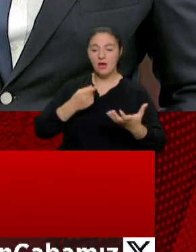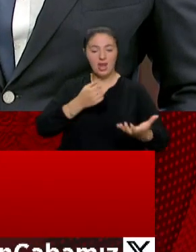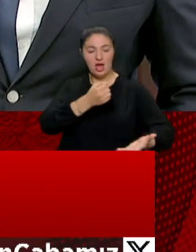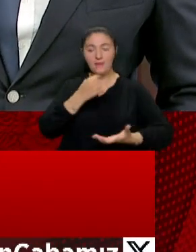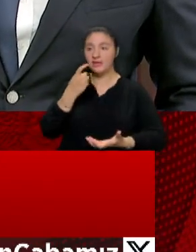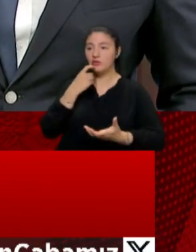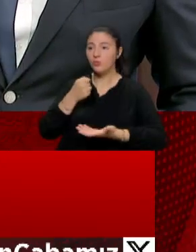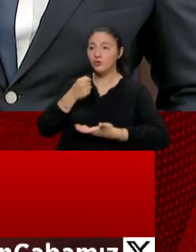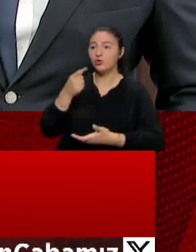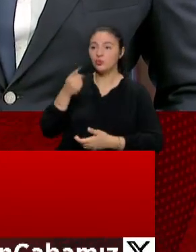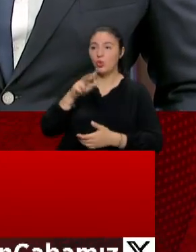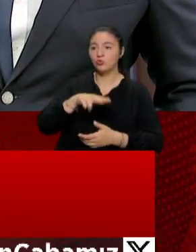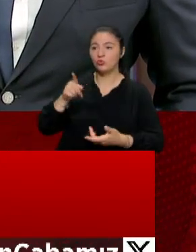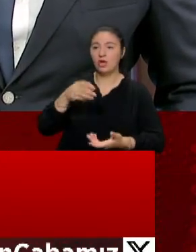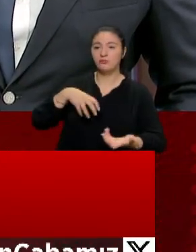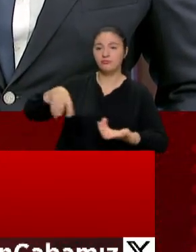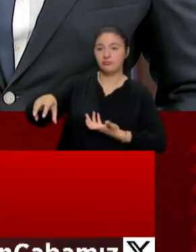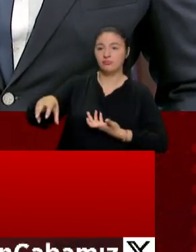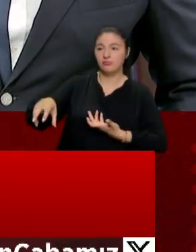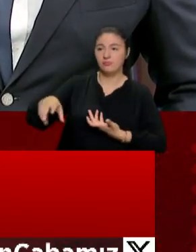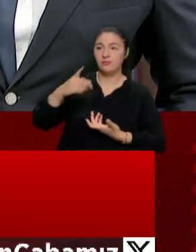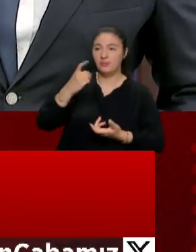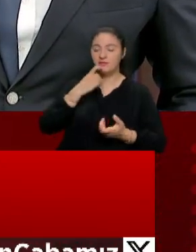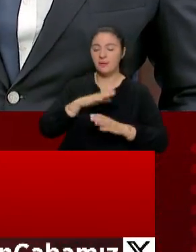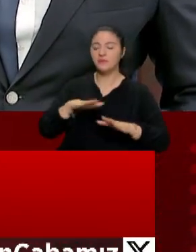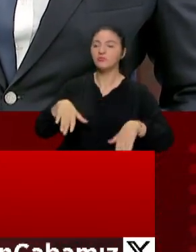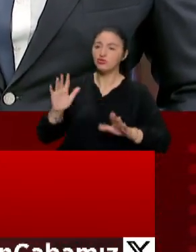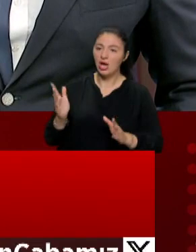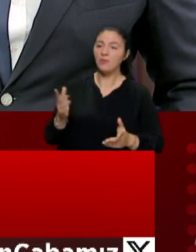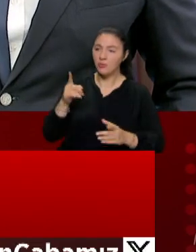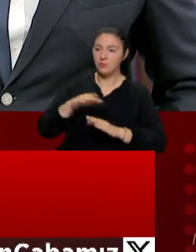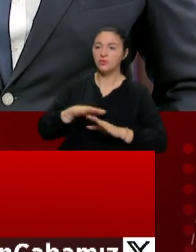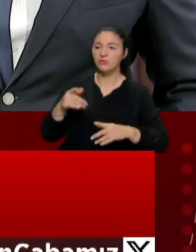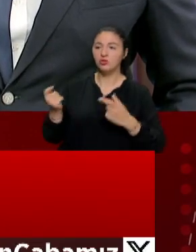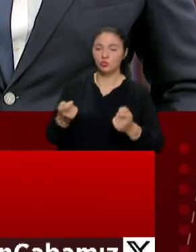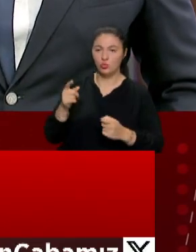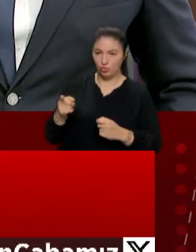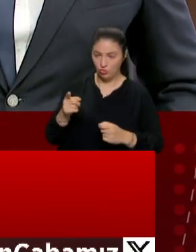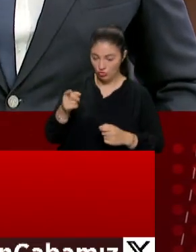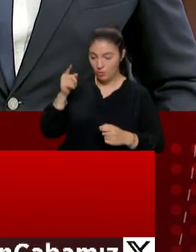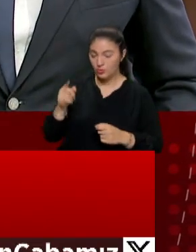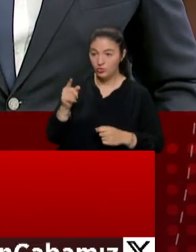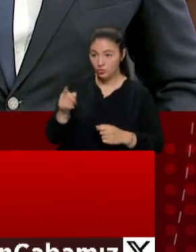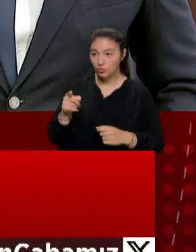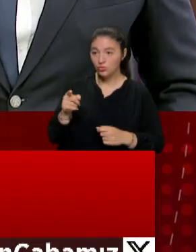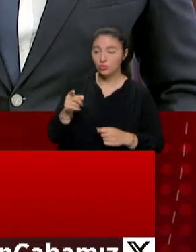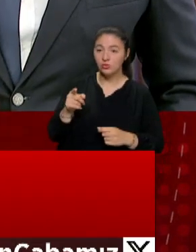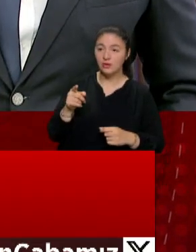bir yıllık bütçemizin yüzde 33'ünü buraya ayırdık bir yılda bitmeyecek ama bunu bitirmeye çalışıyoruz bunun